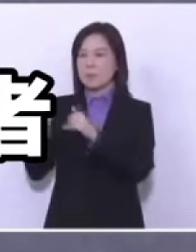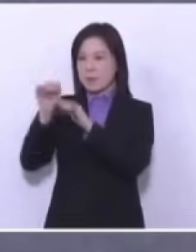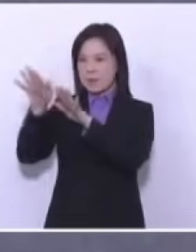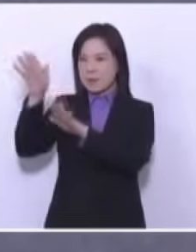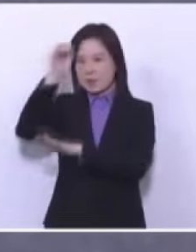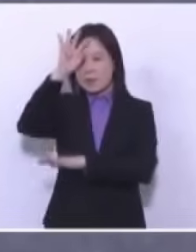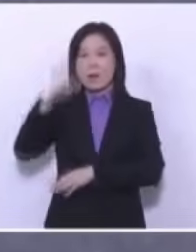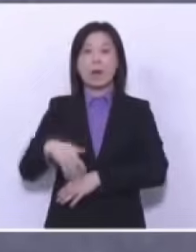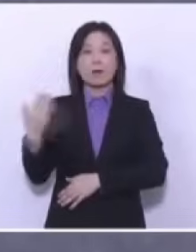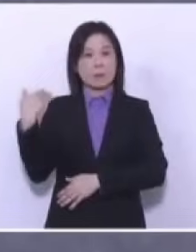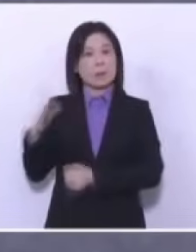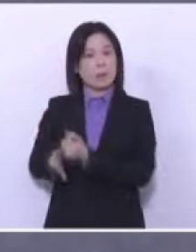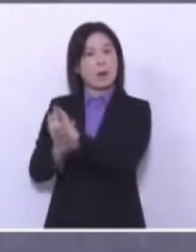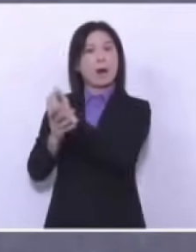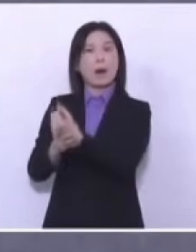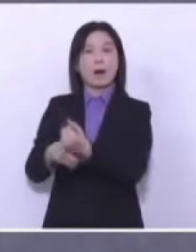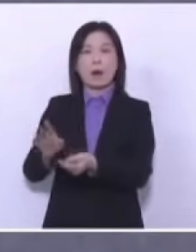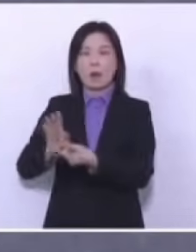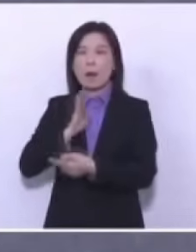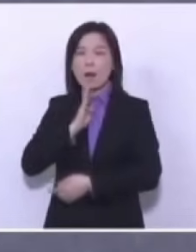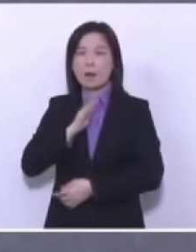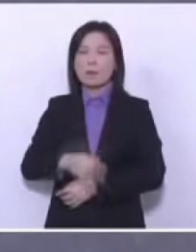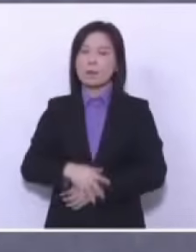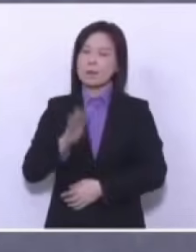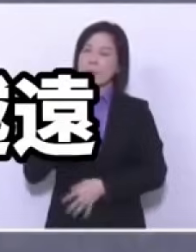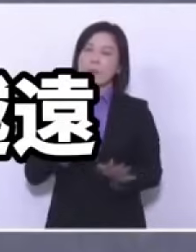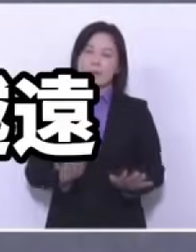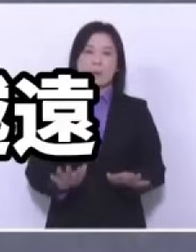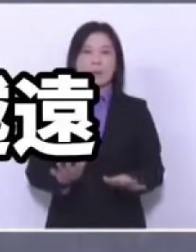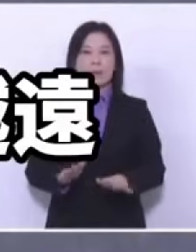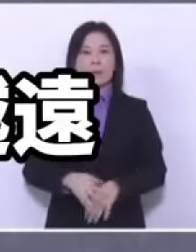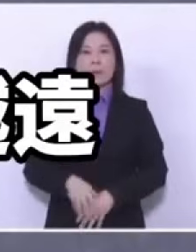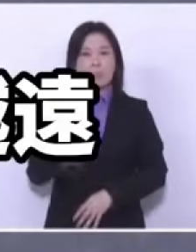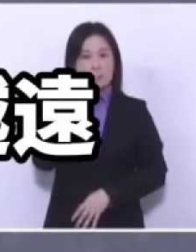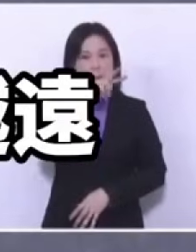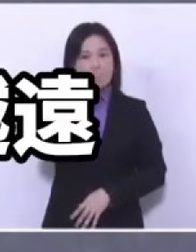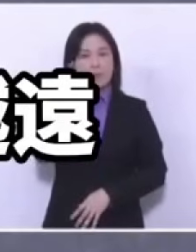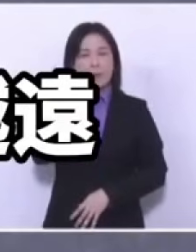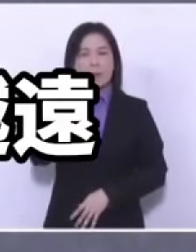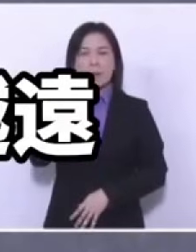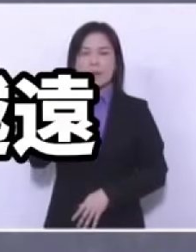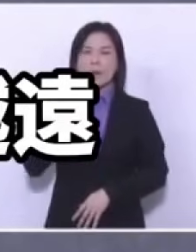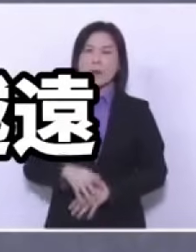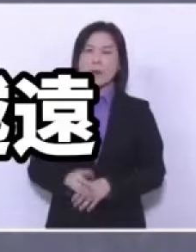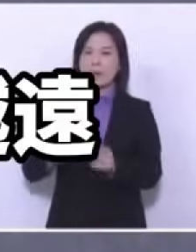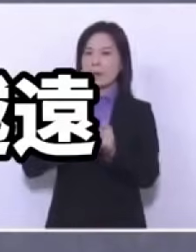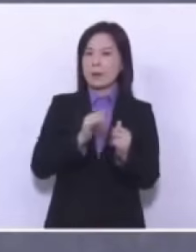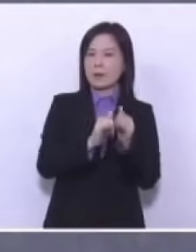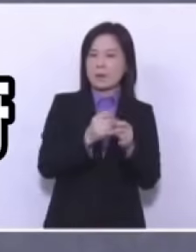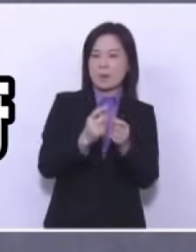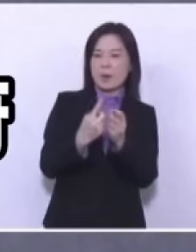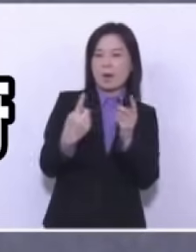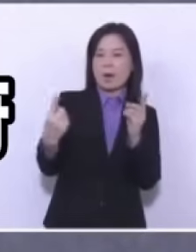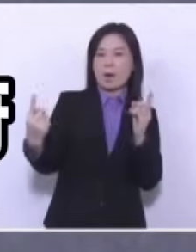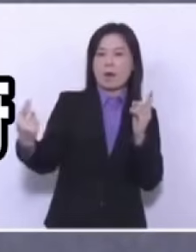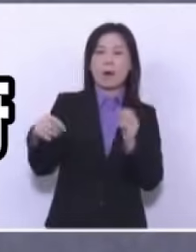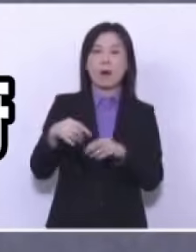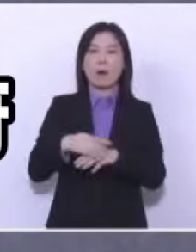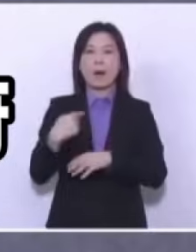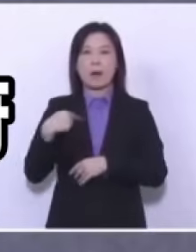者，但是在这一刻我们看到的是一个离人民越来越远、偏离